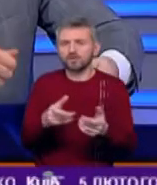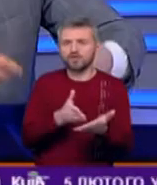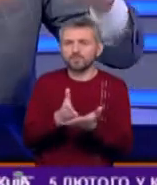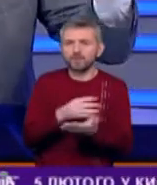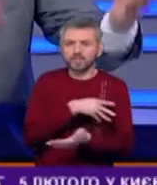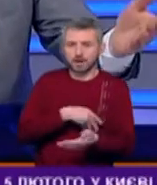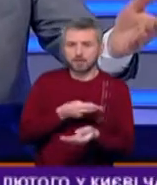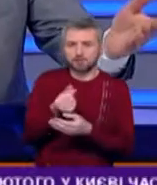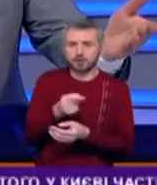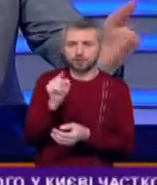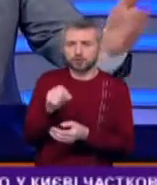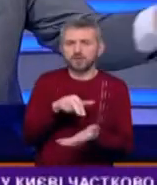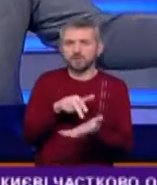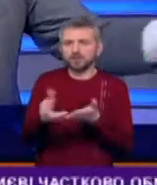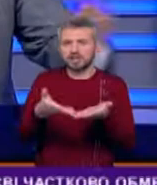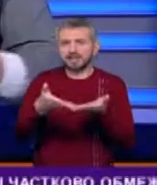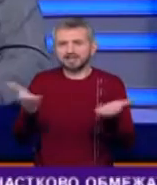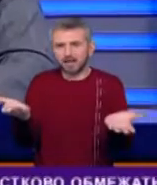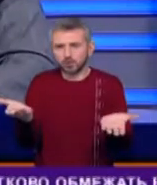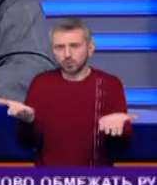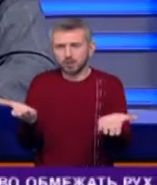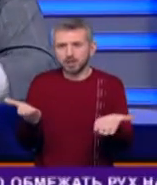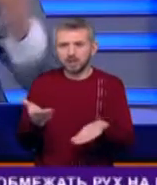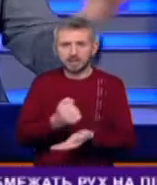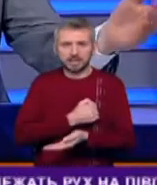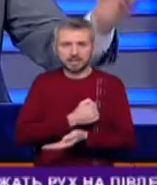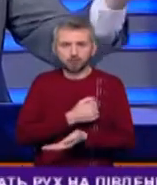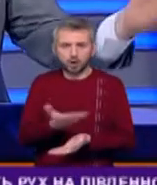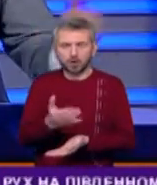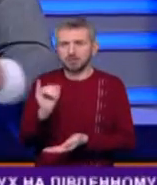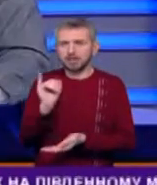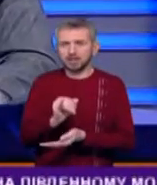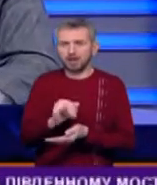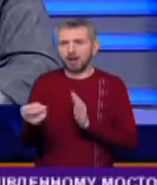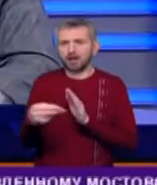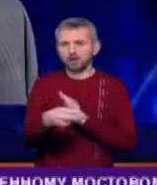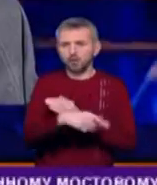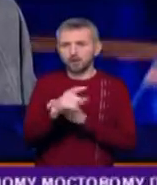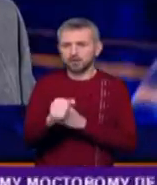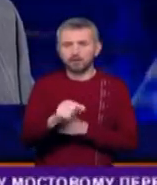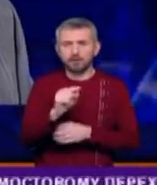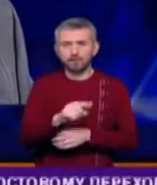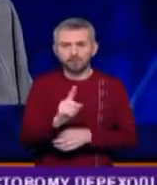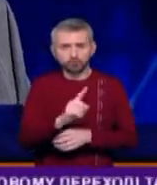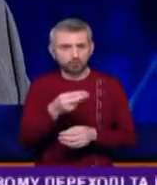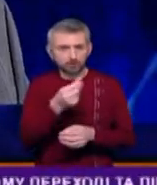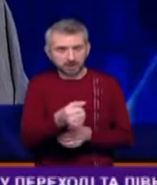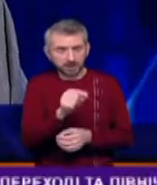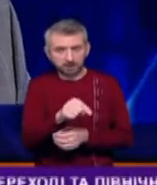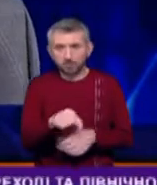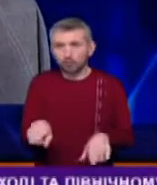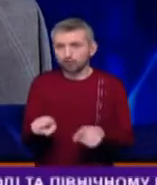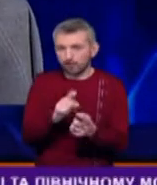платить за те, щоб вони вийшли на сцену, в тому числі там кіборгам, і агітували за того чи іншого кандидата. А вони заплатили? Ну, такі